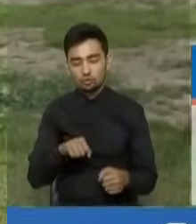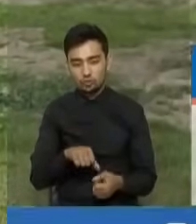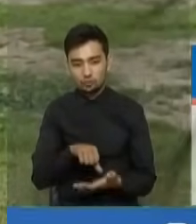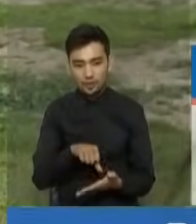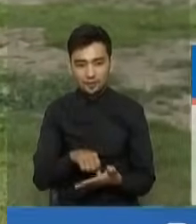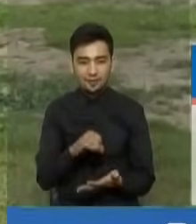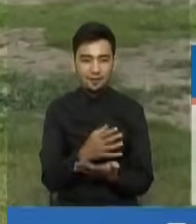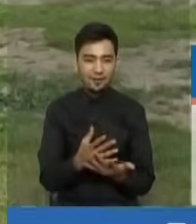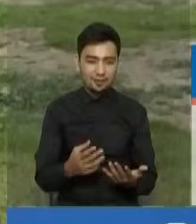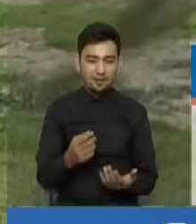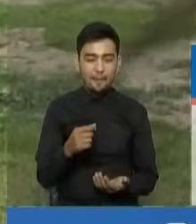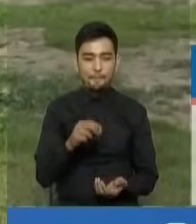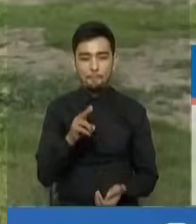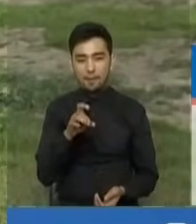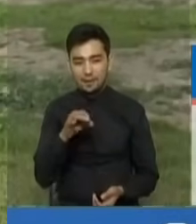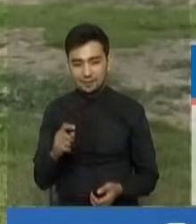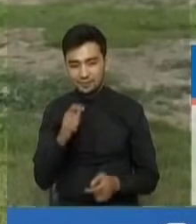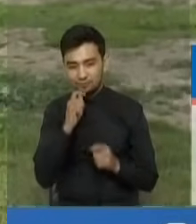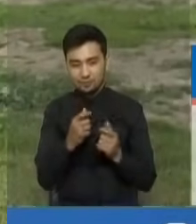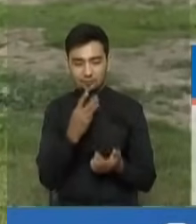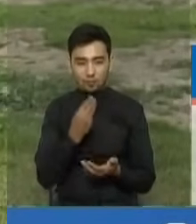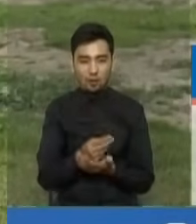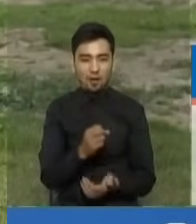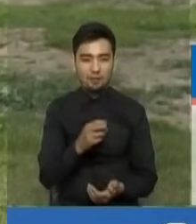разные призы на их, по их активностям.